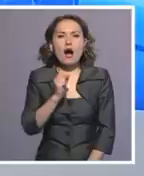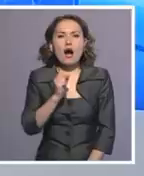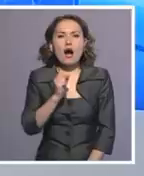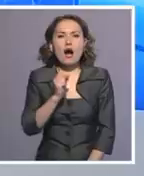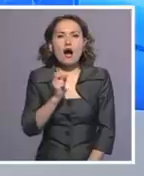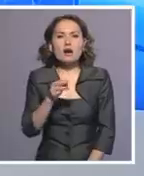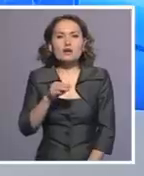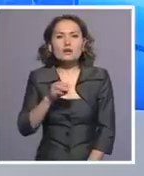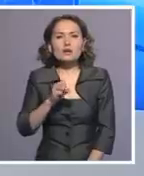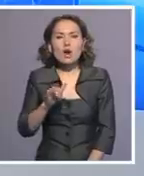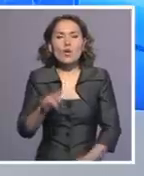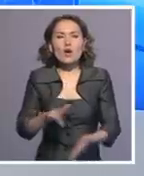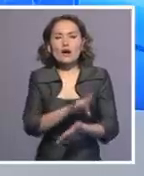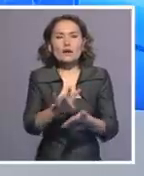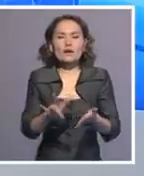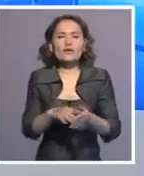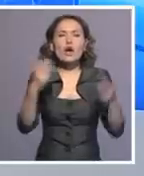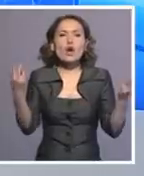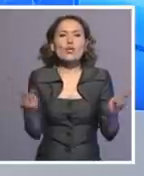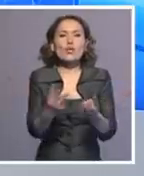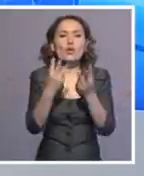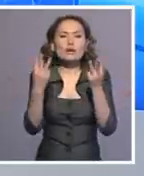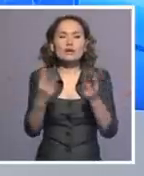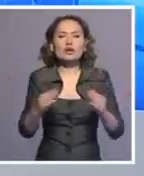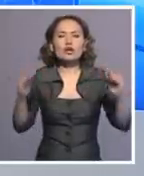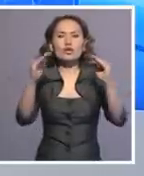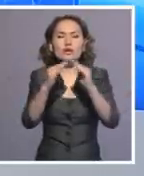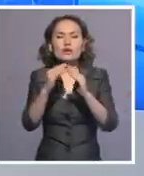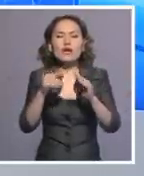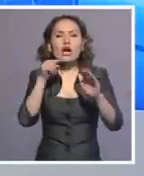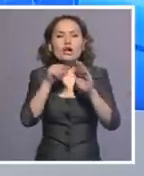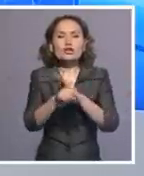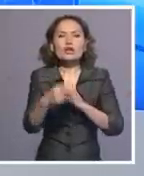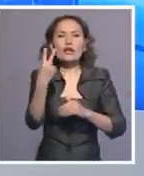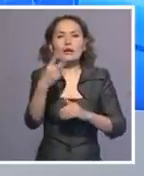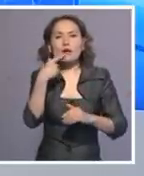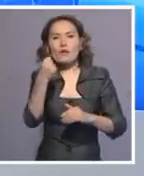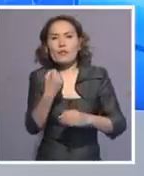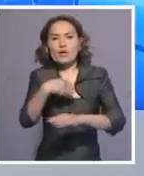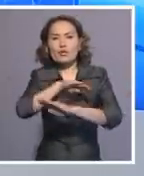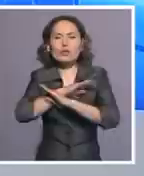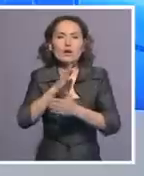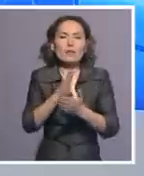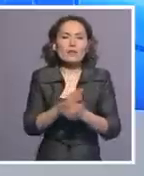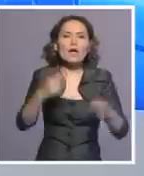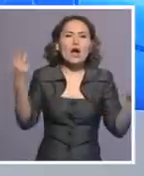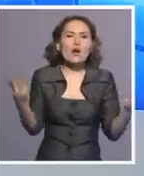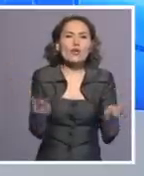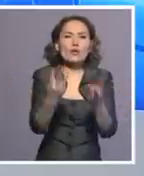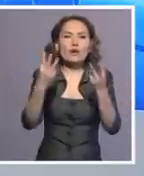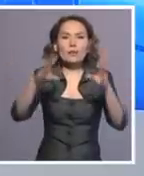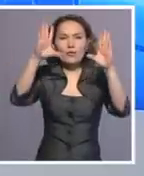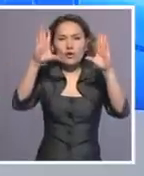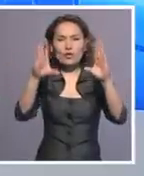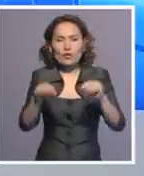сұрамыз. Ақтауда өртенген пәтер ішінен екі сарбаздың денесі табылды. Қаладағы шағын аудандардың бірінде шыққан жалынның бетін қайтарған өрт